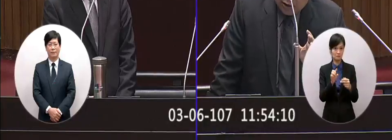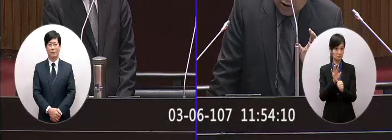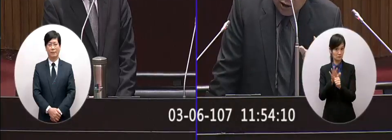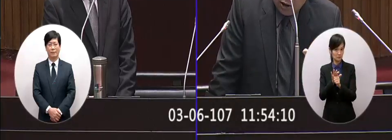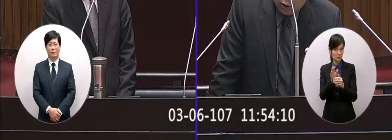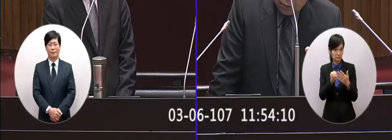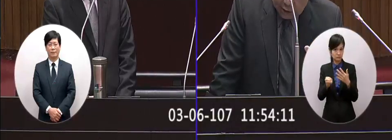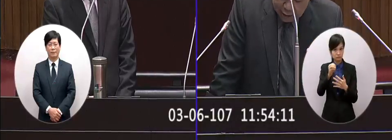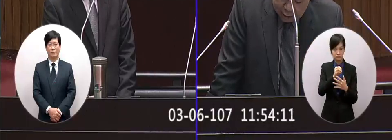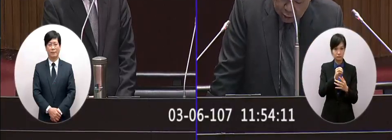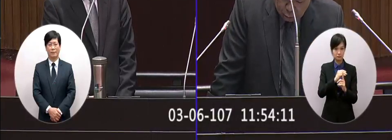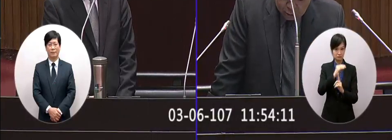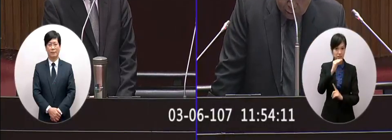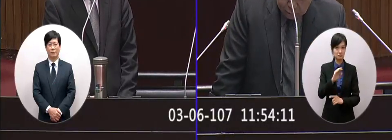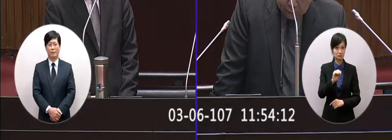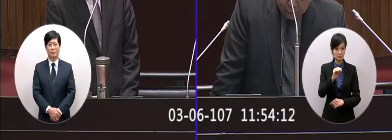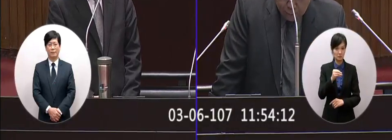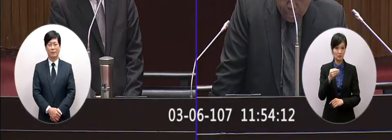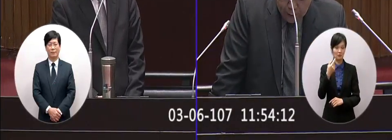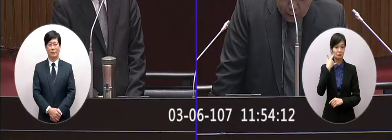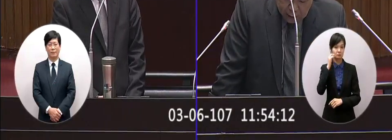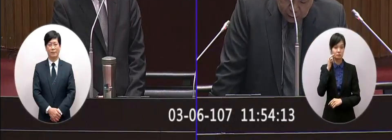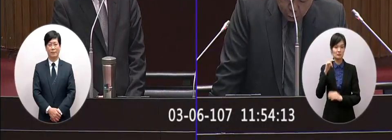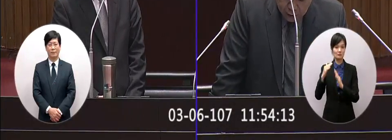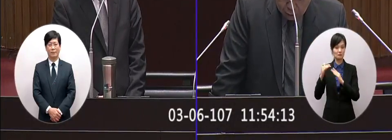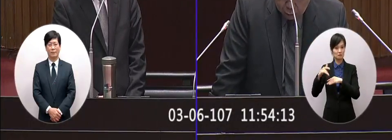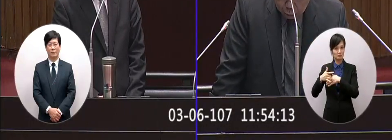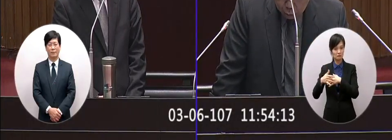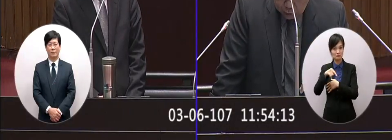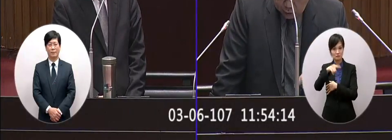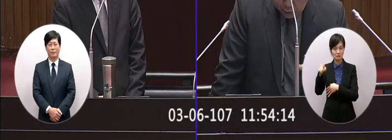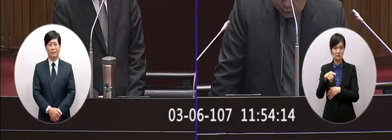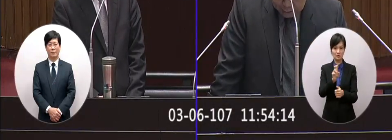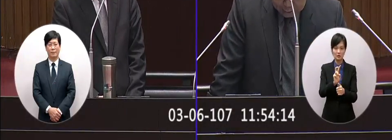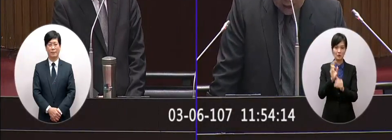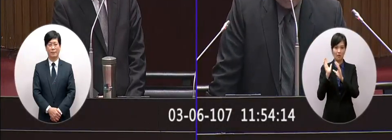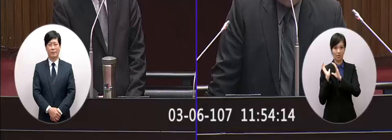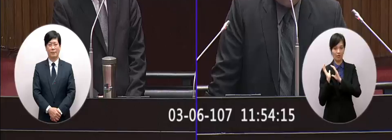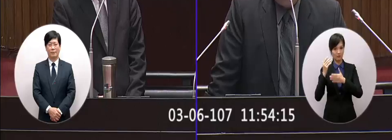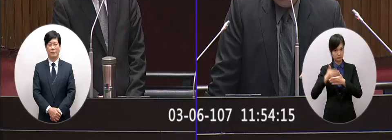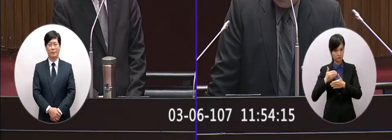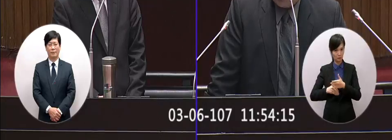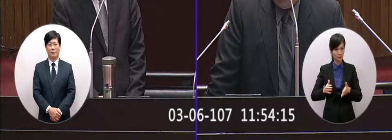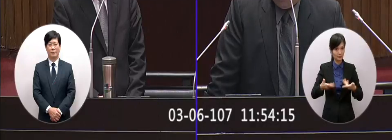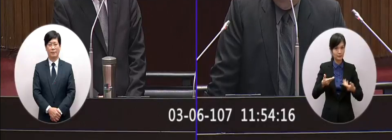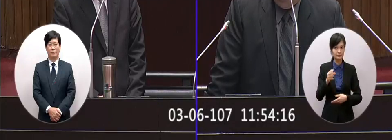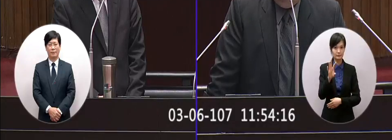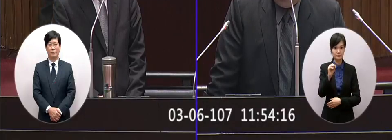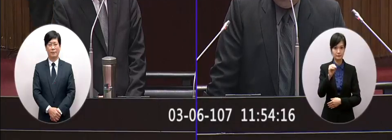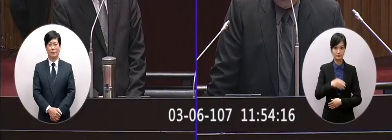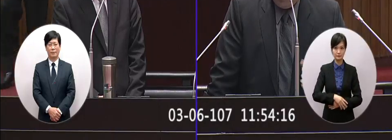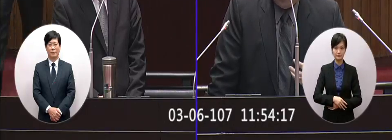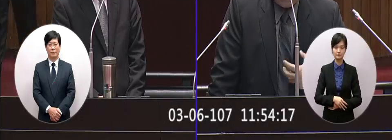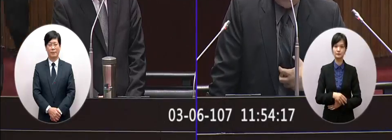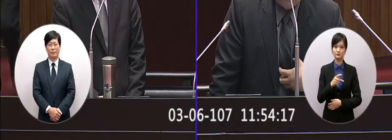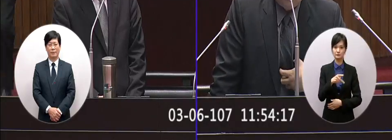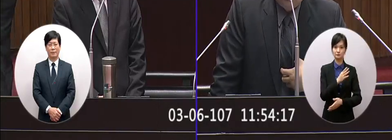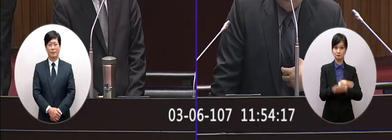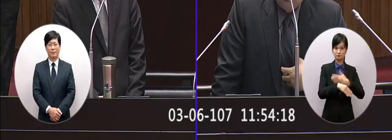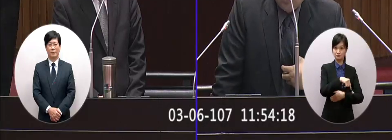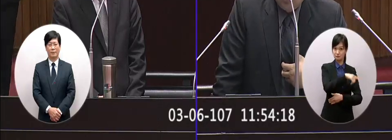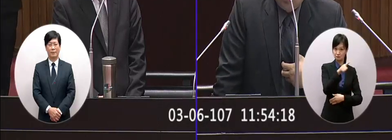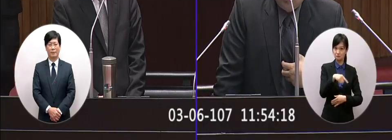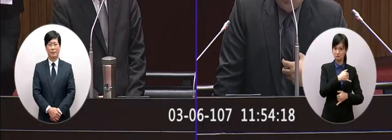不是减轻了我们家庭照顾者的负担？那更重要的就是说，失能的身心障碍者的生活品质有没有改